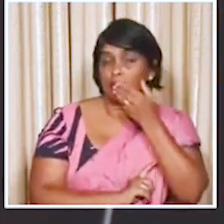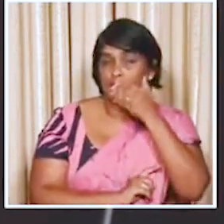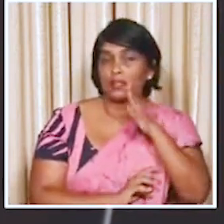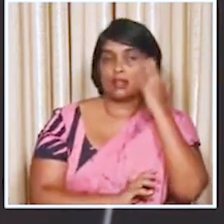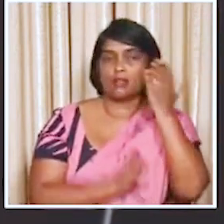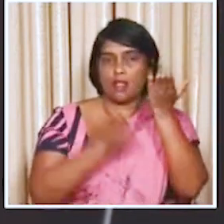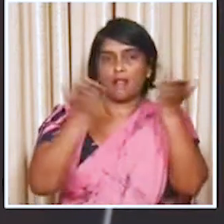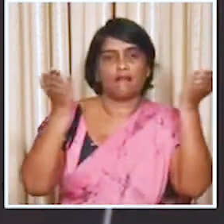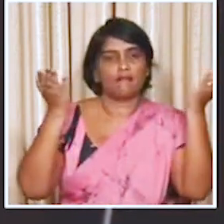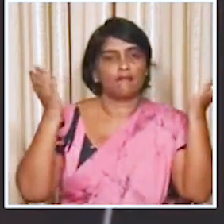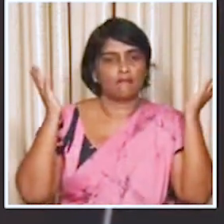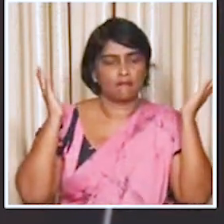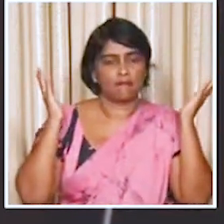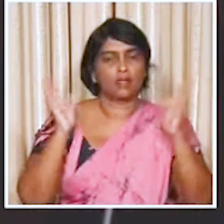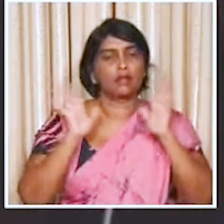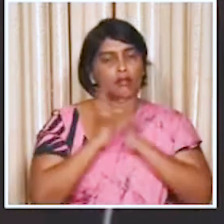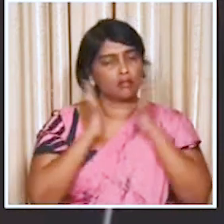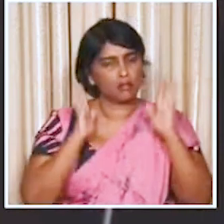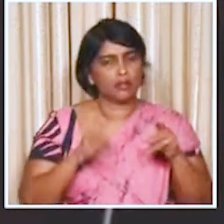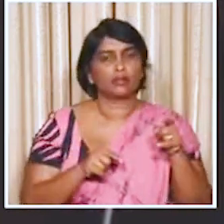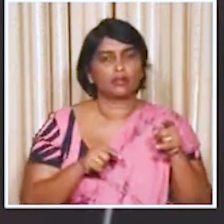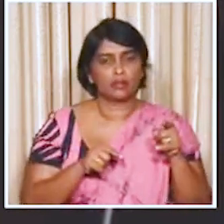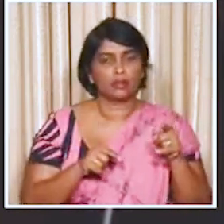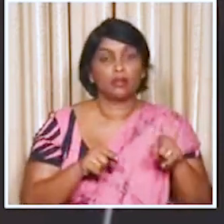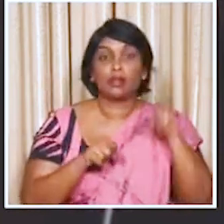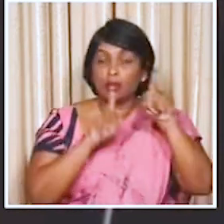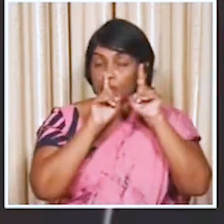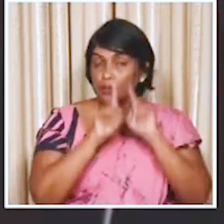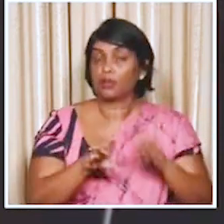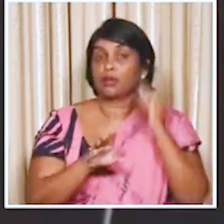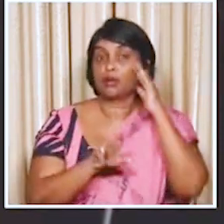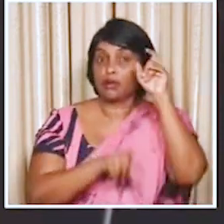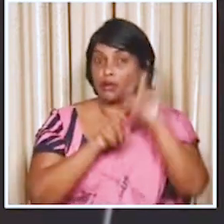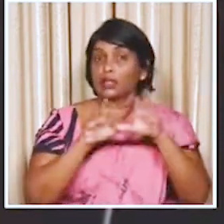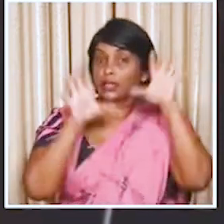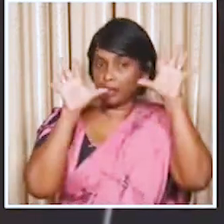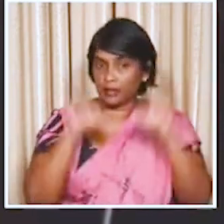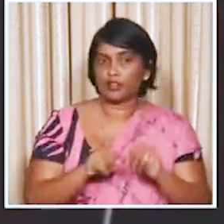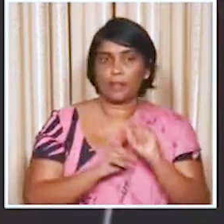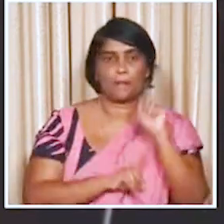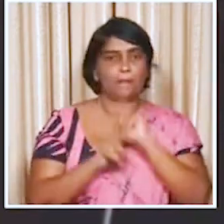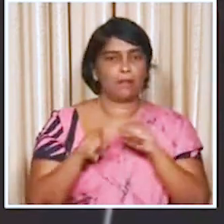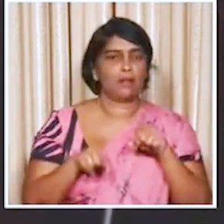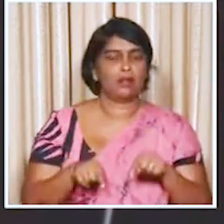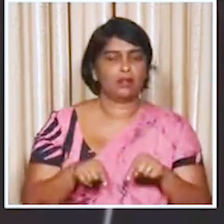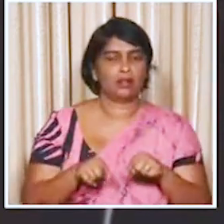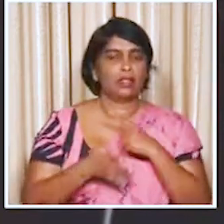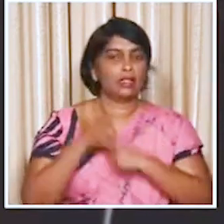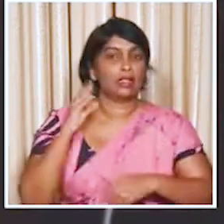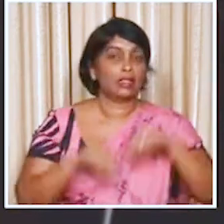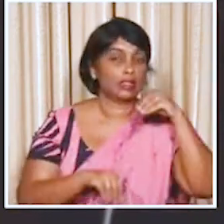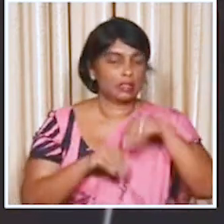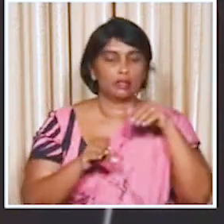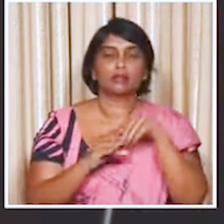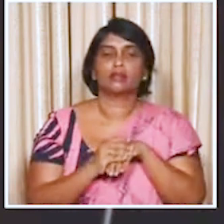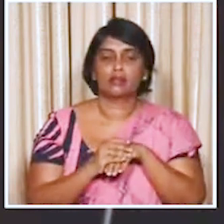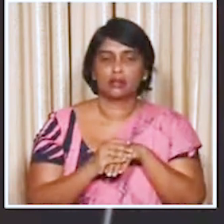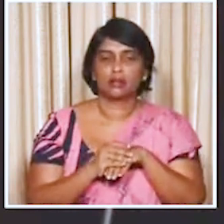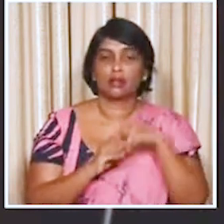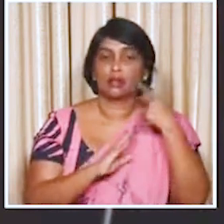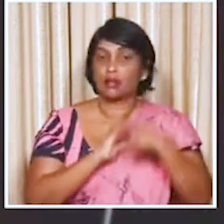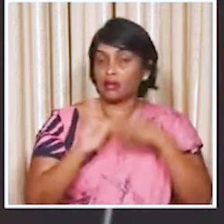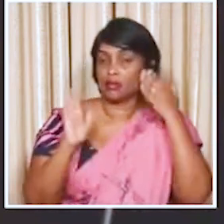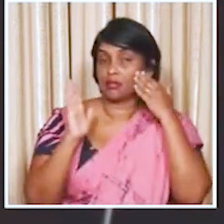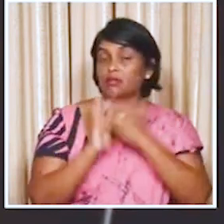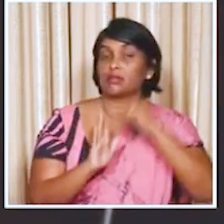kaanthawa me eliye innawa ona tarang innawa anna e wage kaanthawa api gemu me parliamentuwata me deshapalane tulata me rata